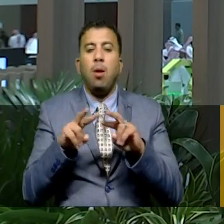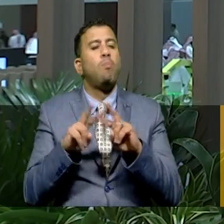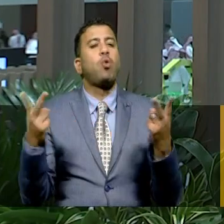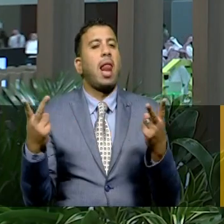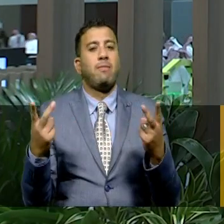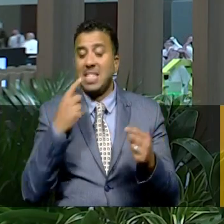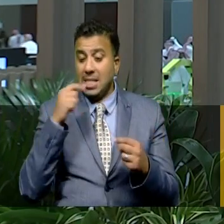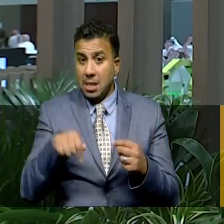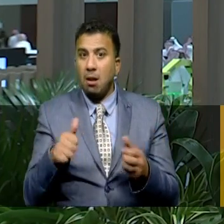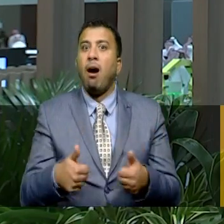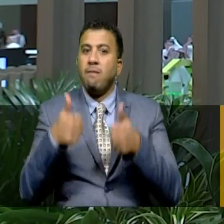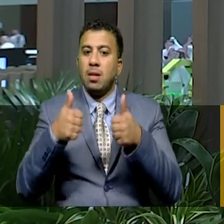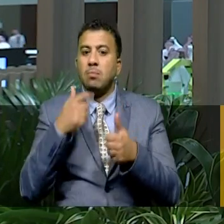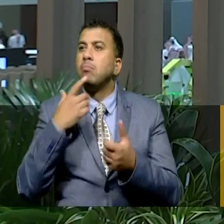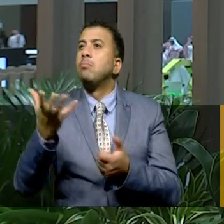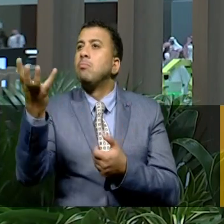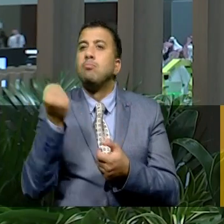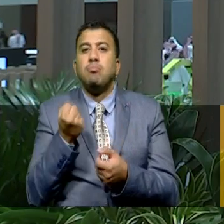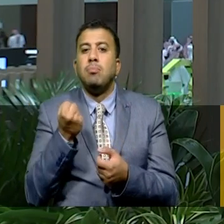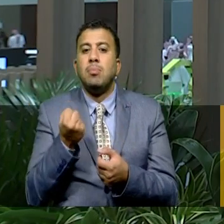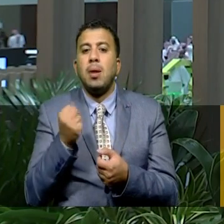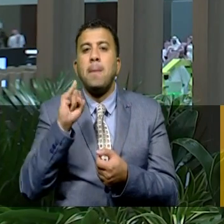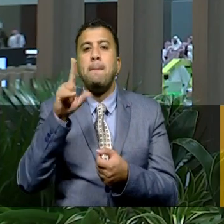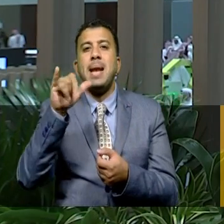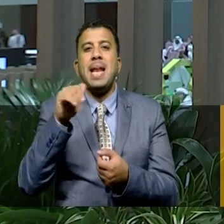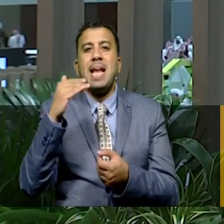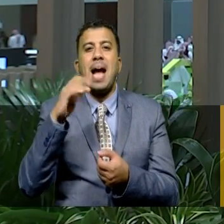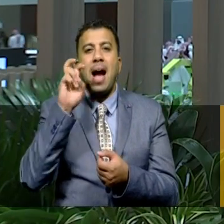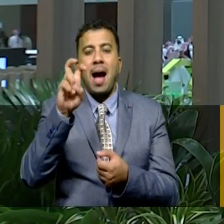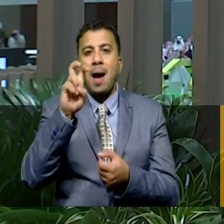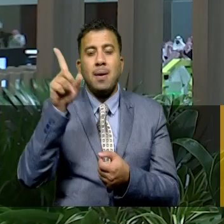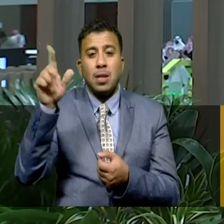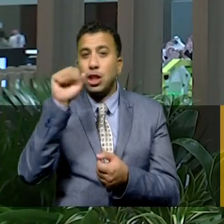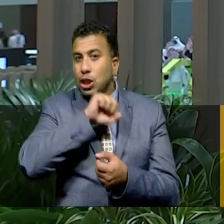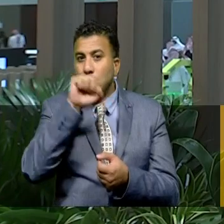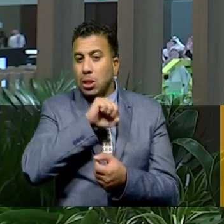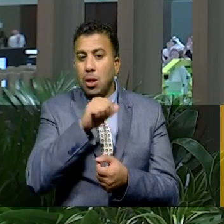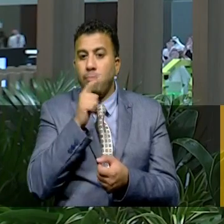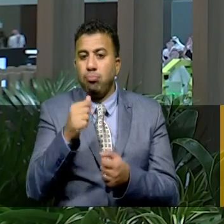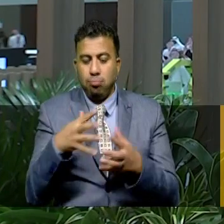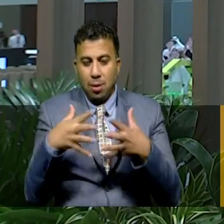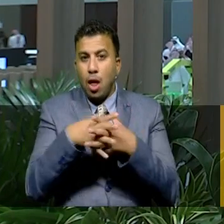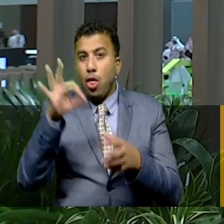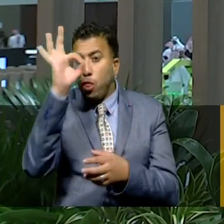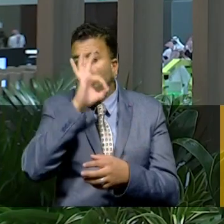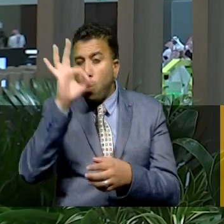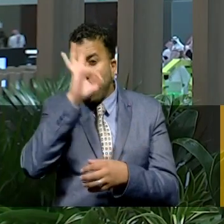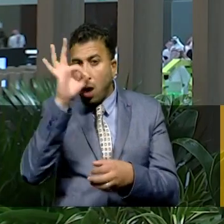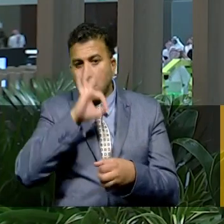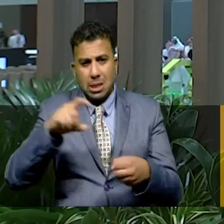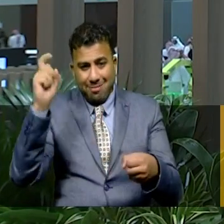العام السابق. استمديناها من منطقة مليح الأثرية في إمارة الشارقة، حبينا أن نمزج التراث والتاريخ